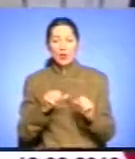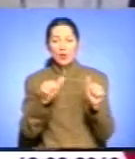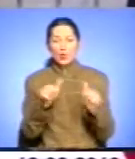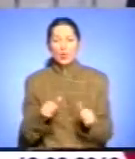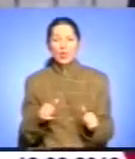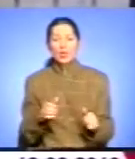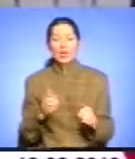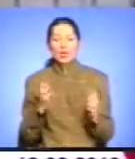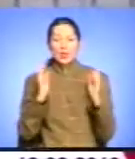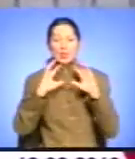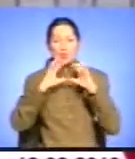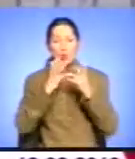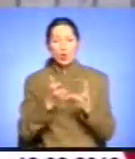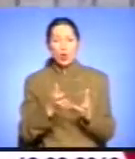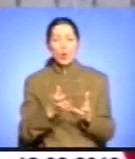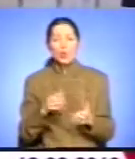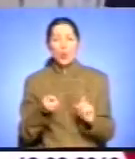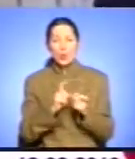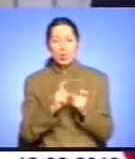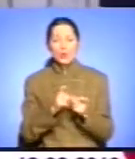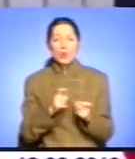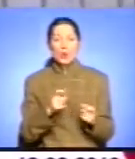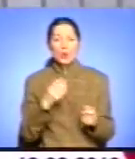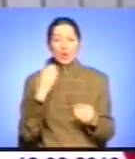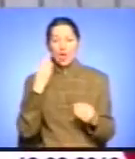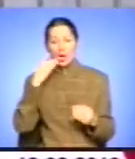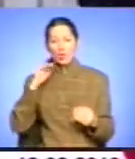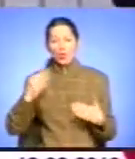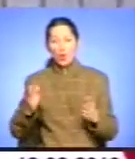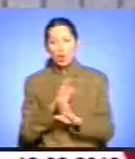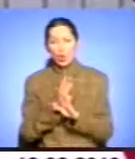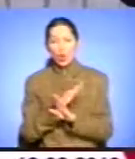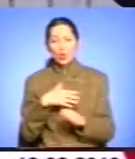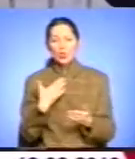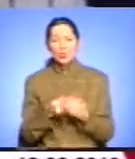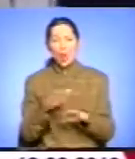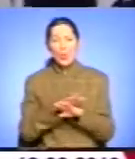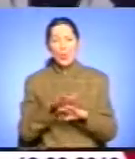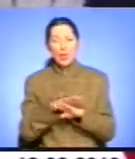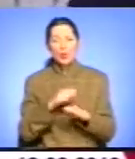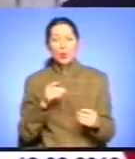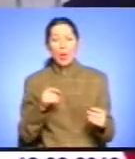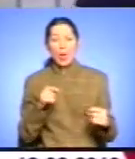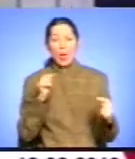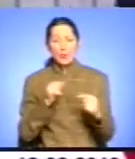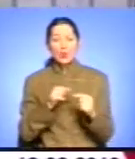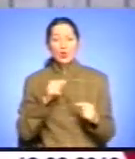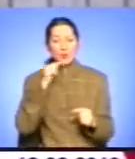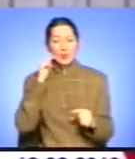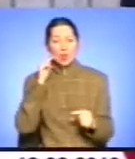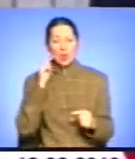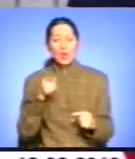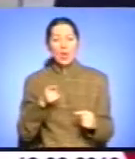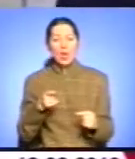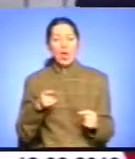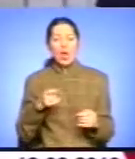долю свого народу проти московських поневолювачів. Вшановуючи сьогодні його пам'ять в цій монументальній споруді, ми подумки